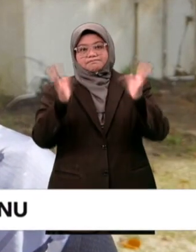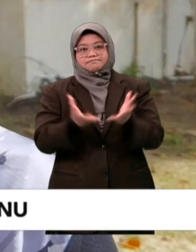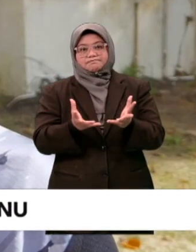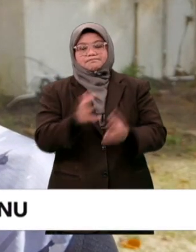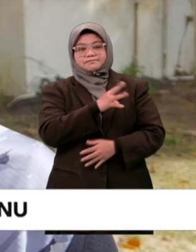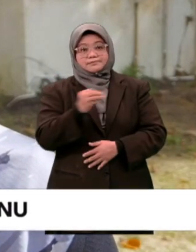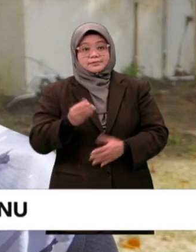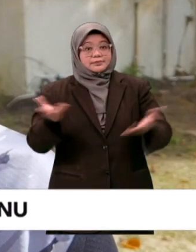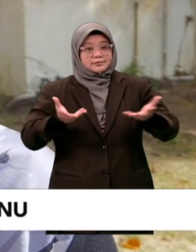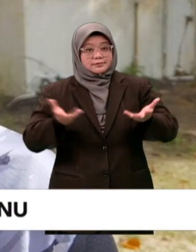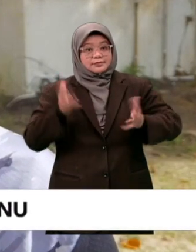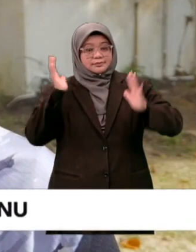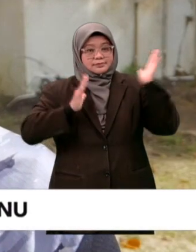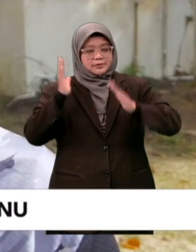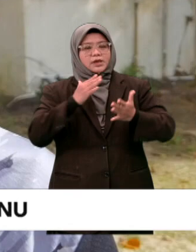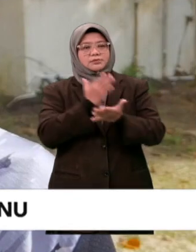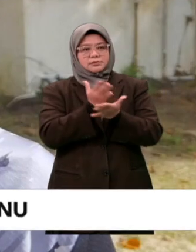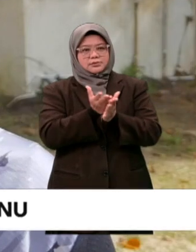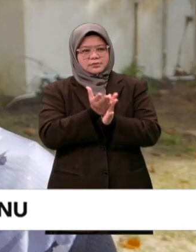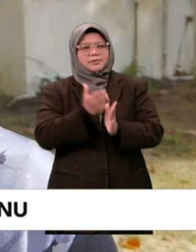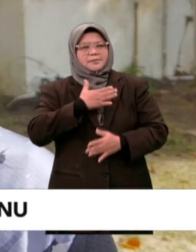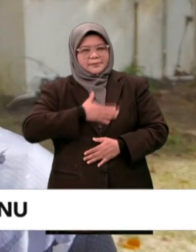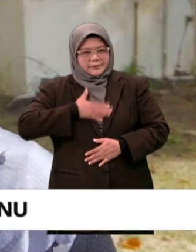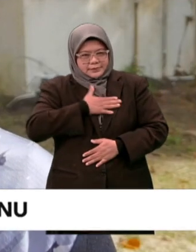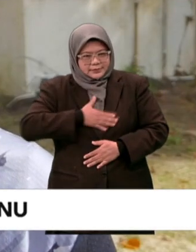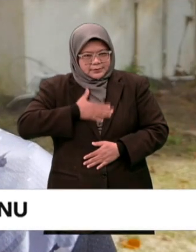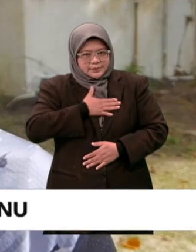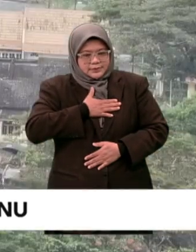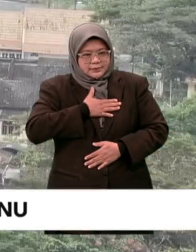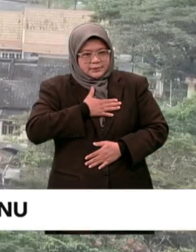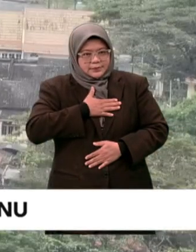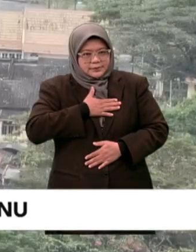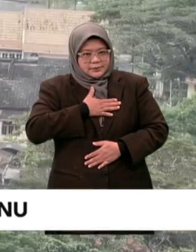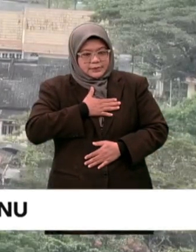peringkat Indonesia budget itu kita boleh